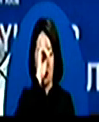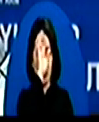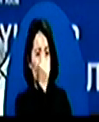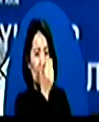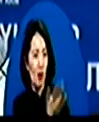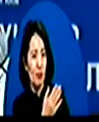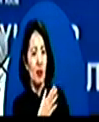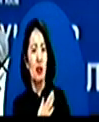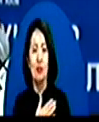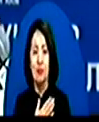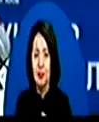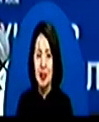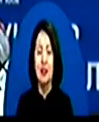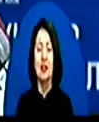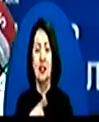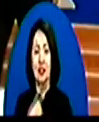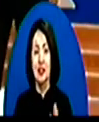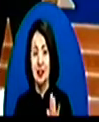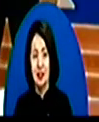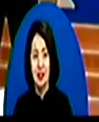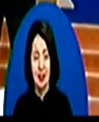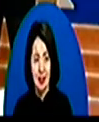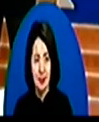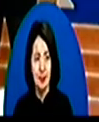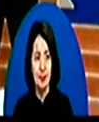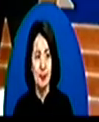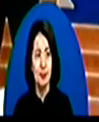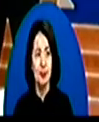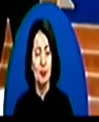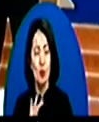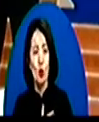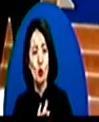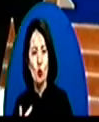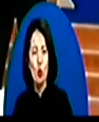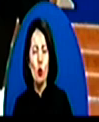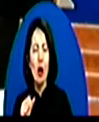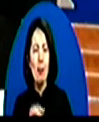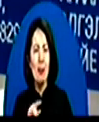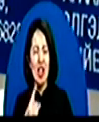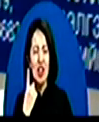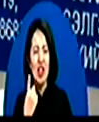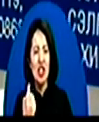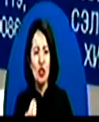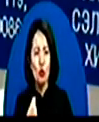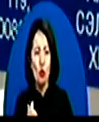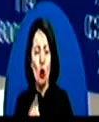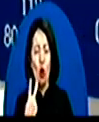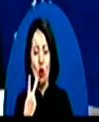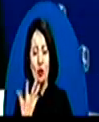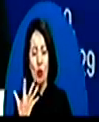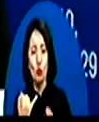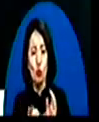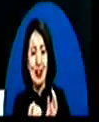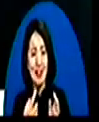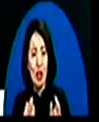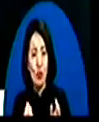бас баярлж байгаагаа илэрхийлье. Суурь аппаратын үнэ нь 256 сая төгрөгийн өртөгтэй юм.